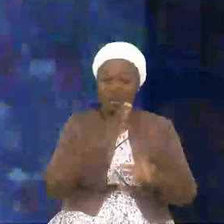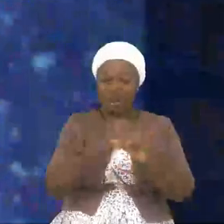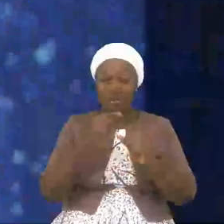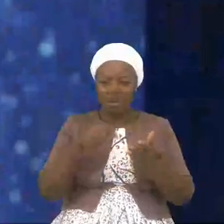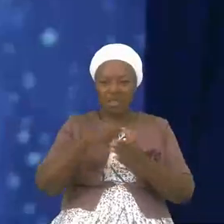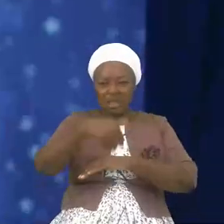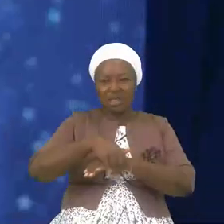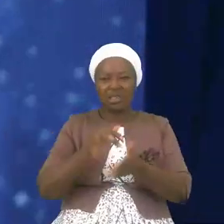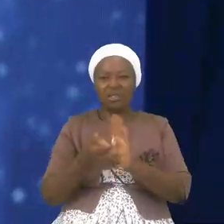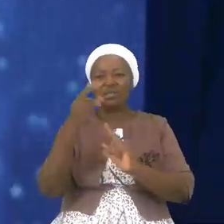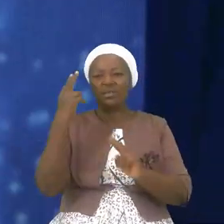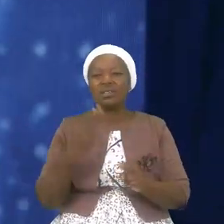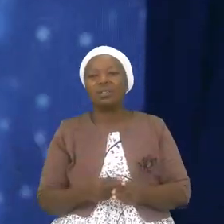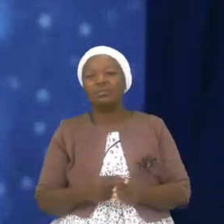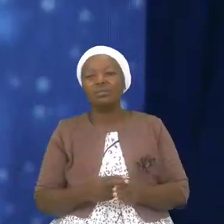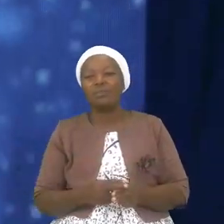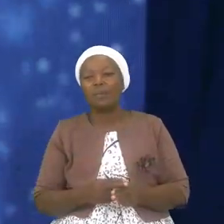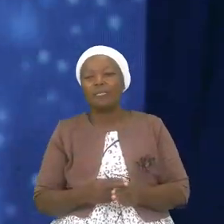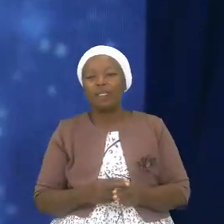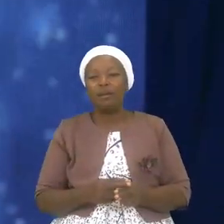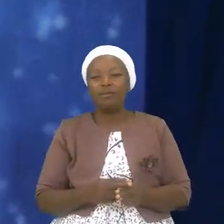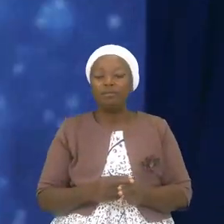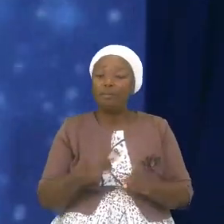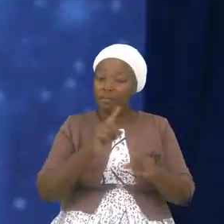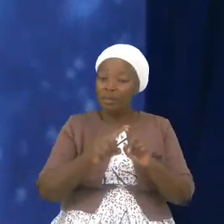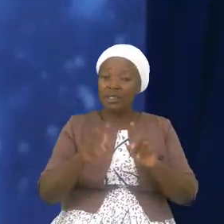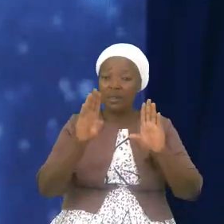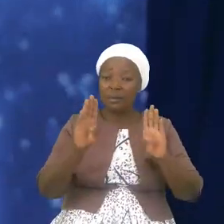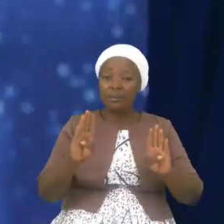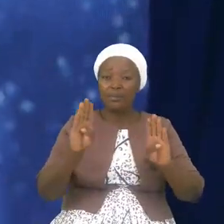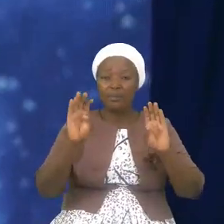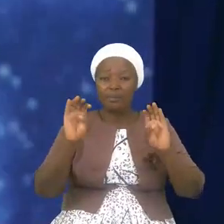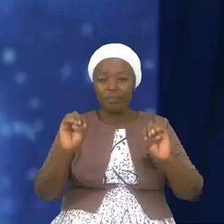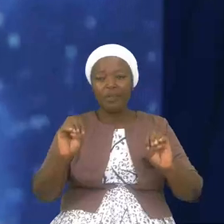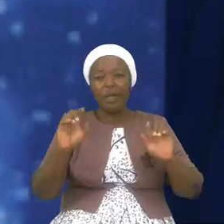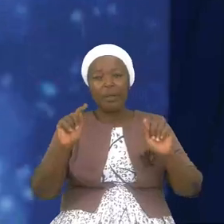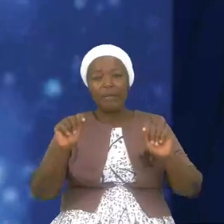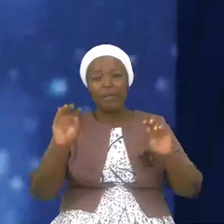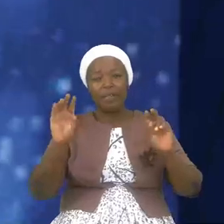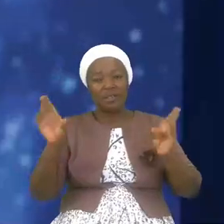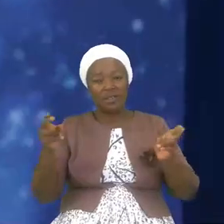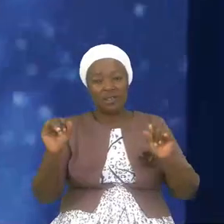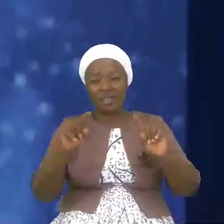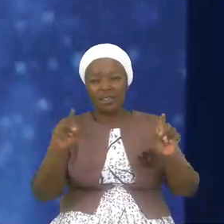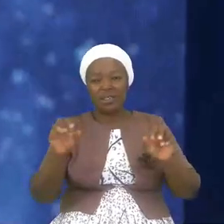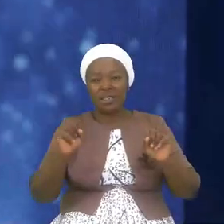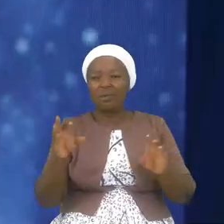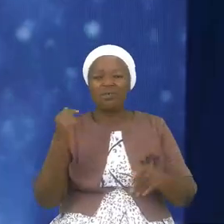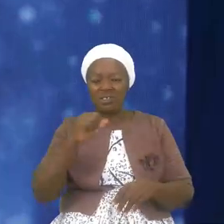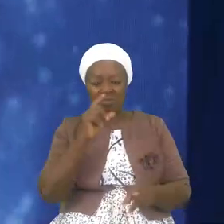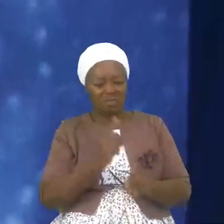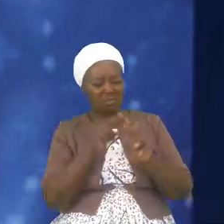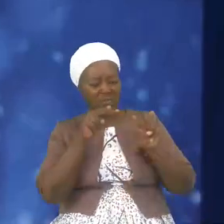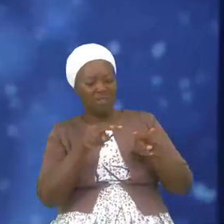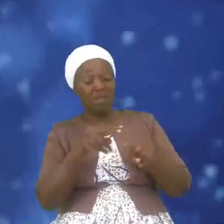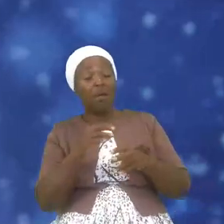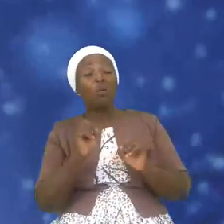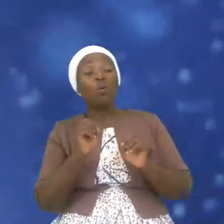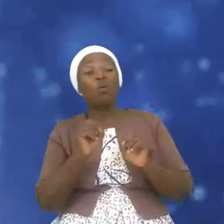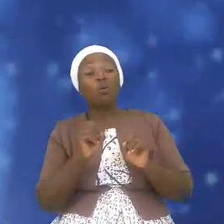ce soir au nom de Jésus. Mais pour Belshazzar, il regardait, d'accord, j'ai entendu. Il n'a pas